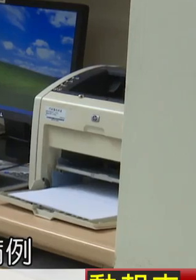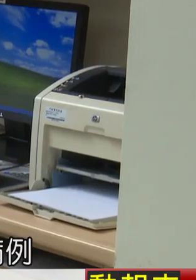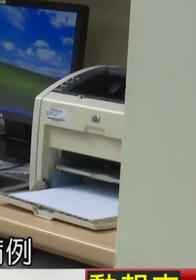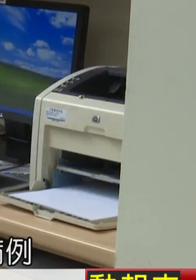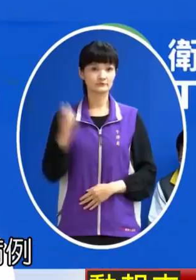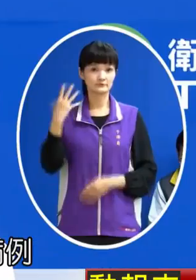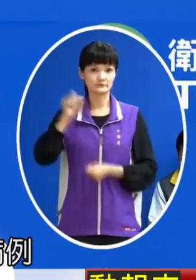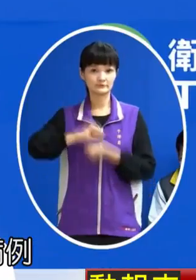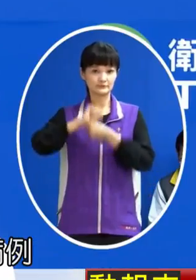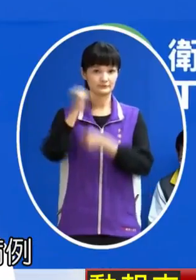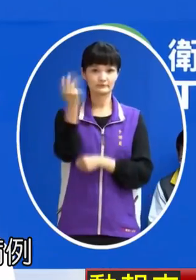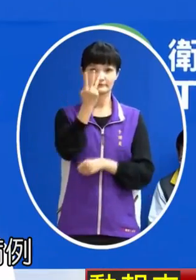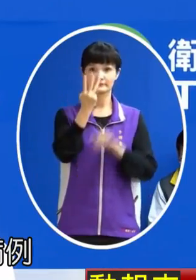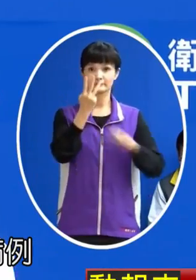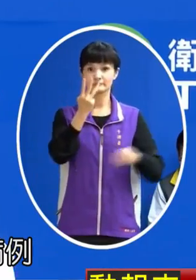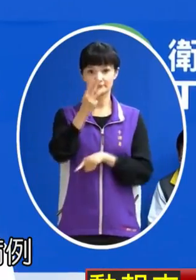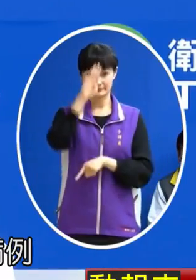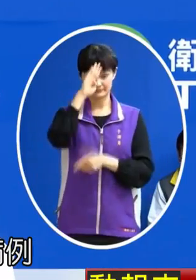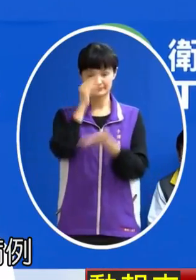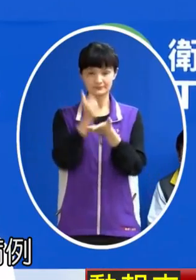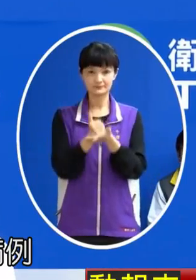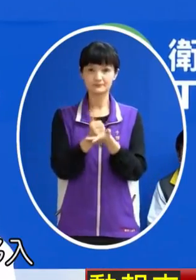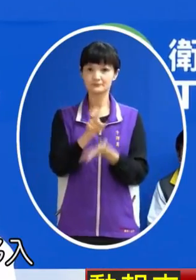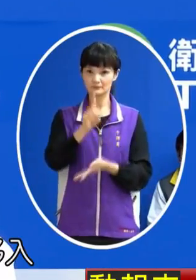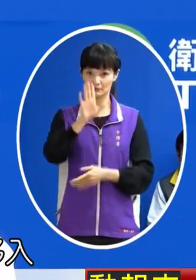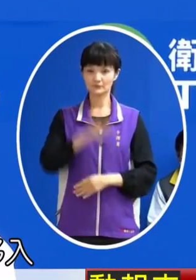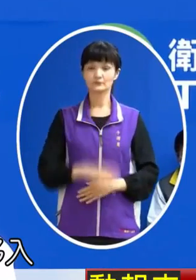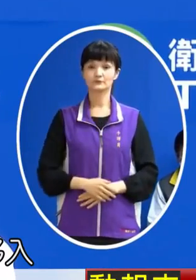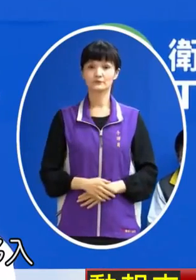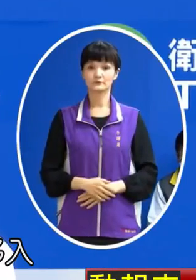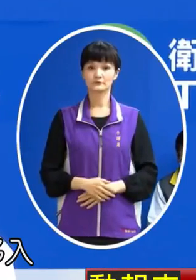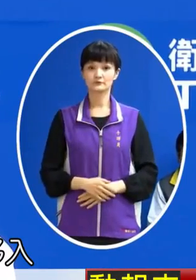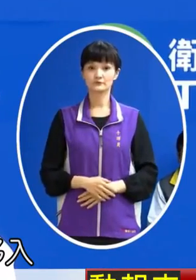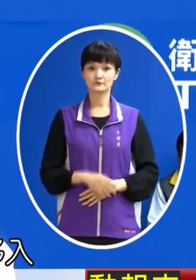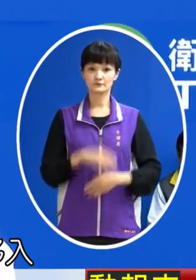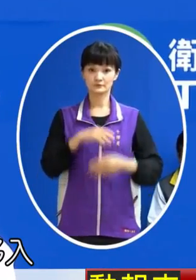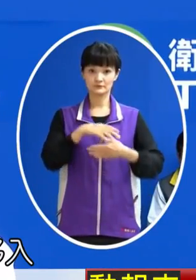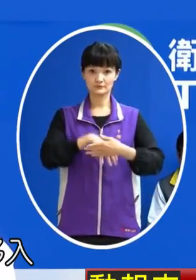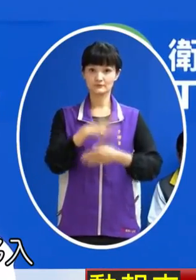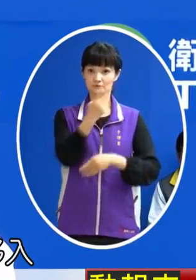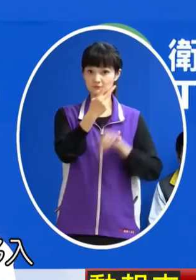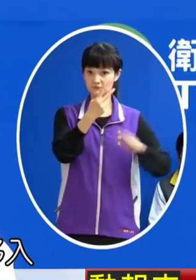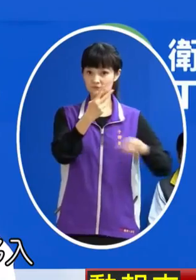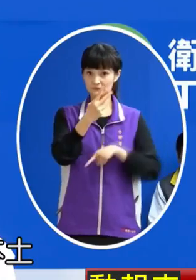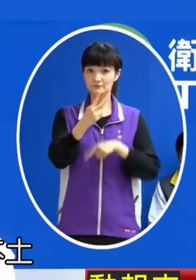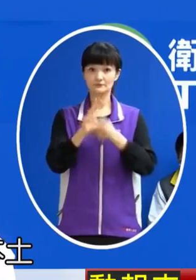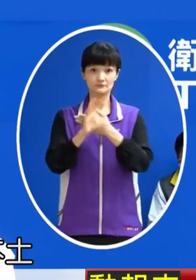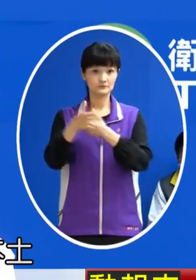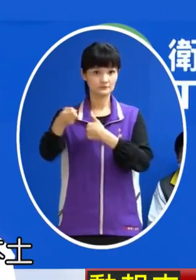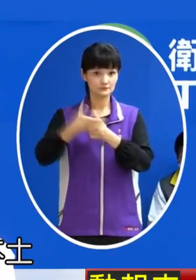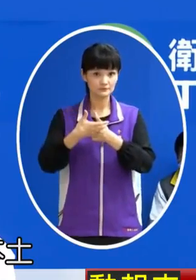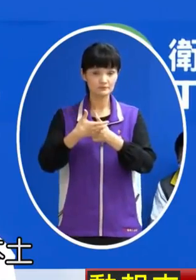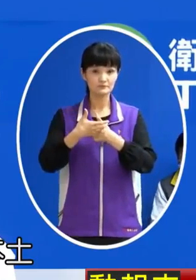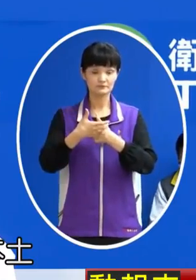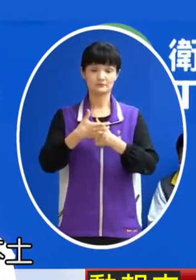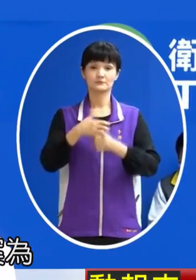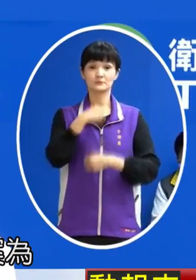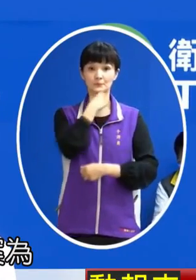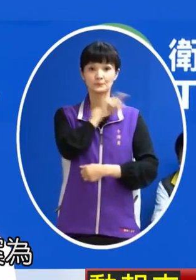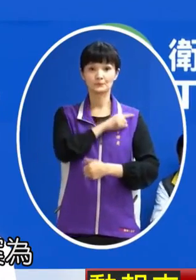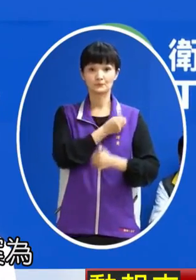新增的3例啊，3例的病例。那2例是境外移入，那1例是本